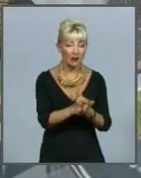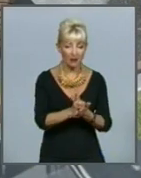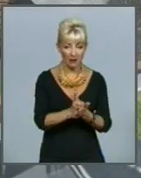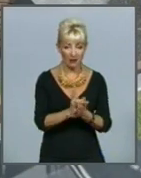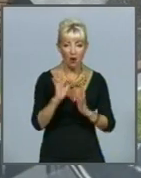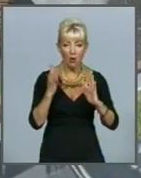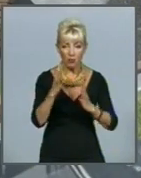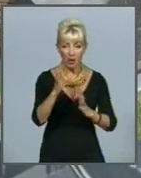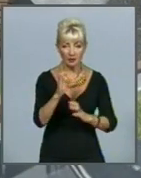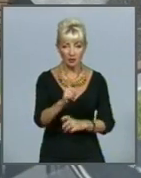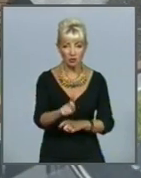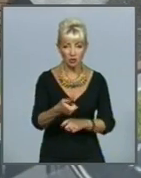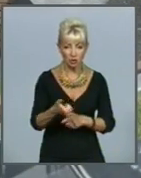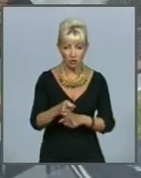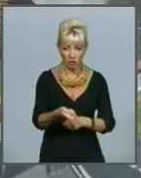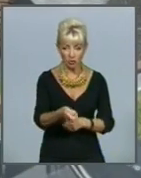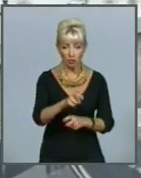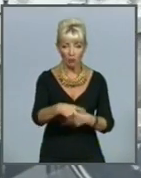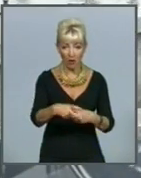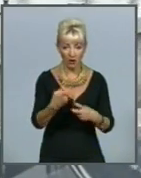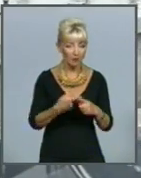в норма жизни. Дошло уже до того, что